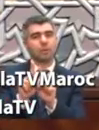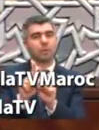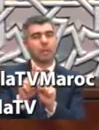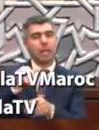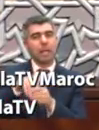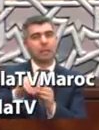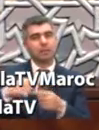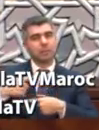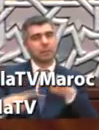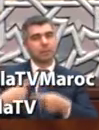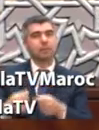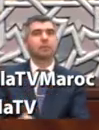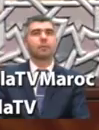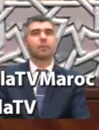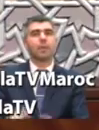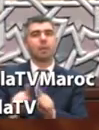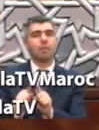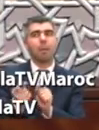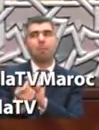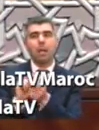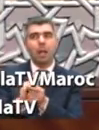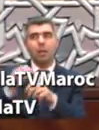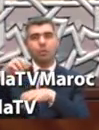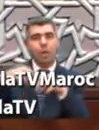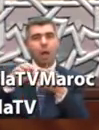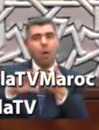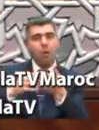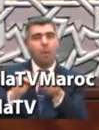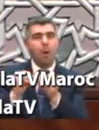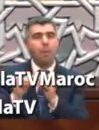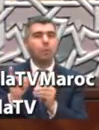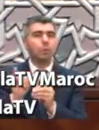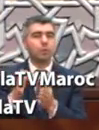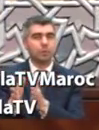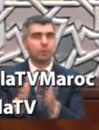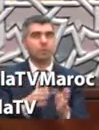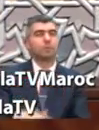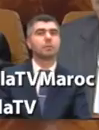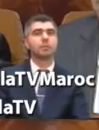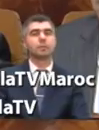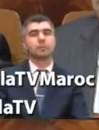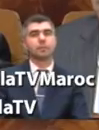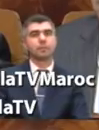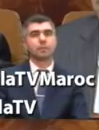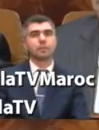والمعاصره عن تأثيرات التقلبات المناخية على الموسم الفلاحي. تفضل سيد النائب.